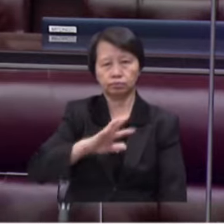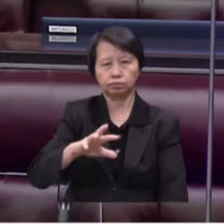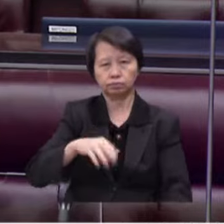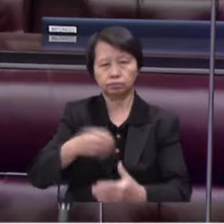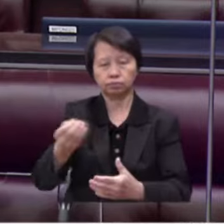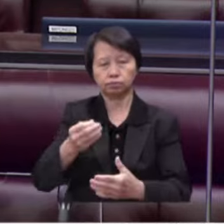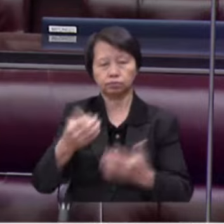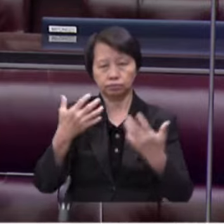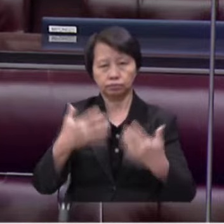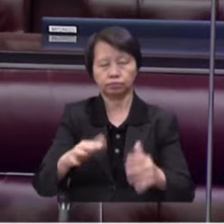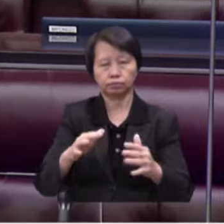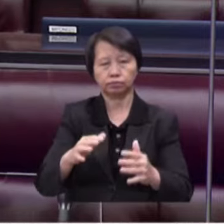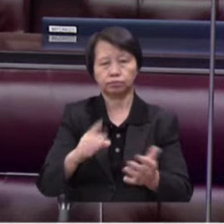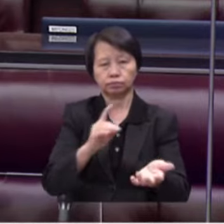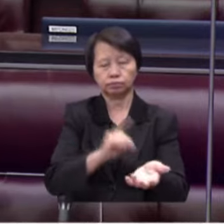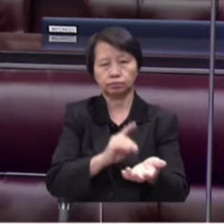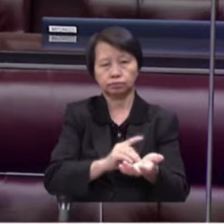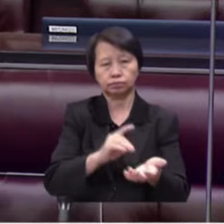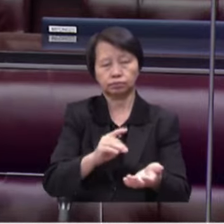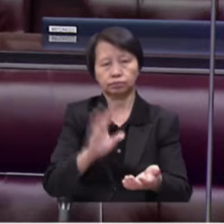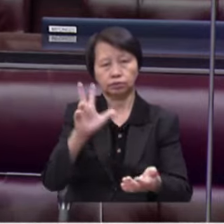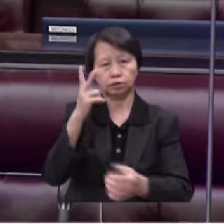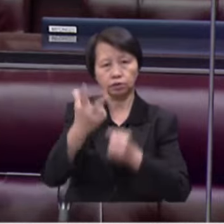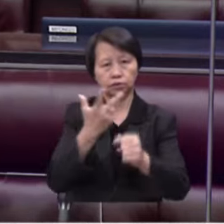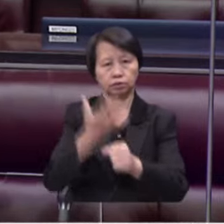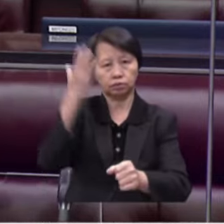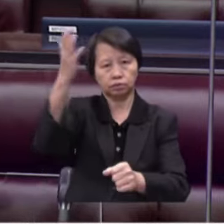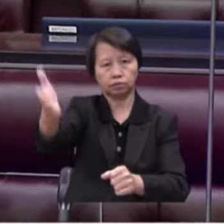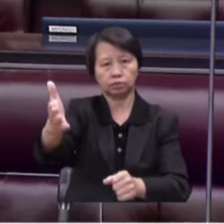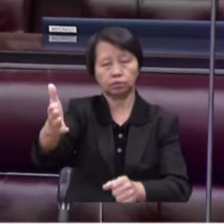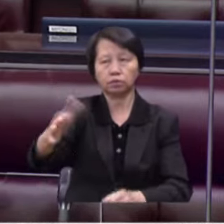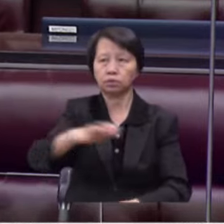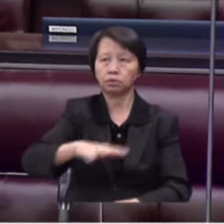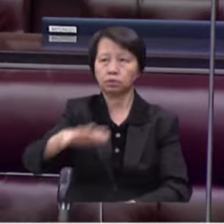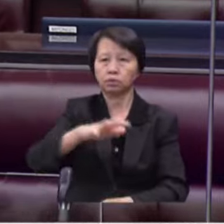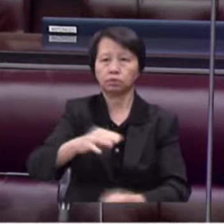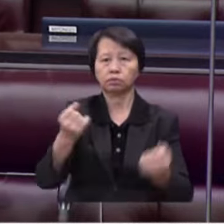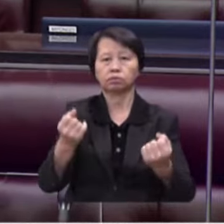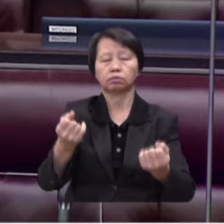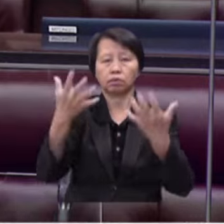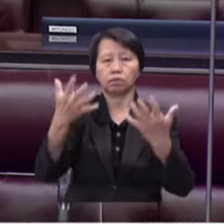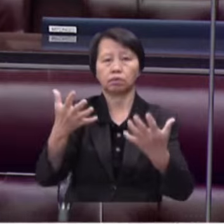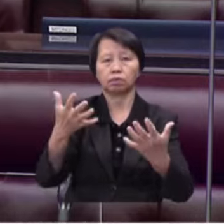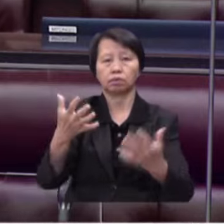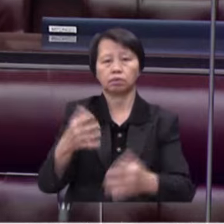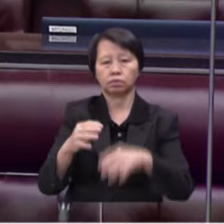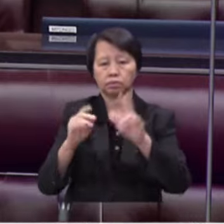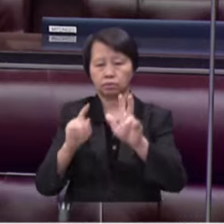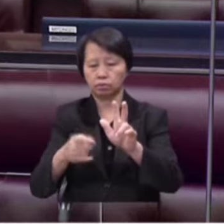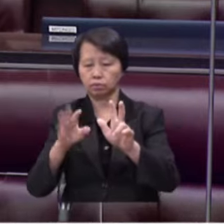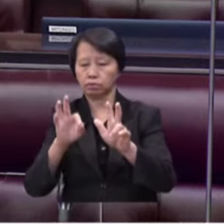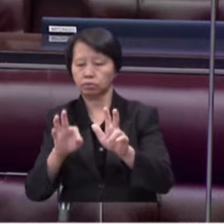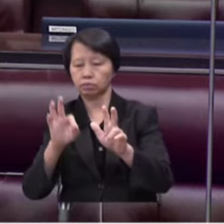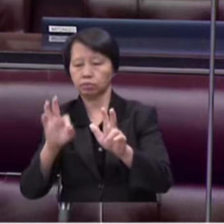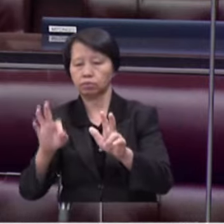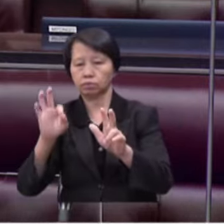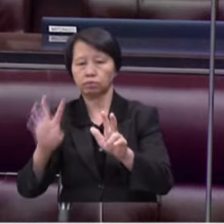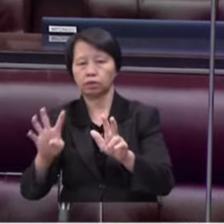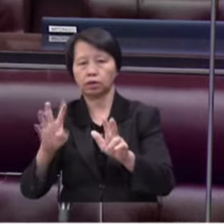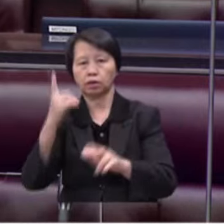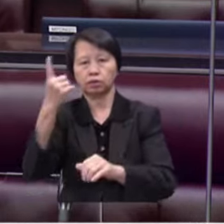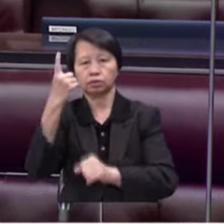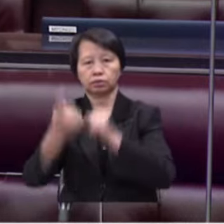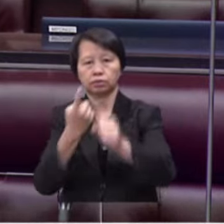graduader perbatasan perempatan bagi 3 tahun akan datang adalah kira-kira seramai 3.934